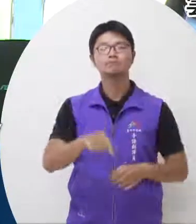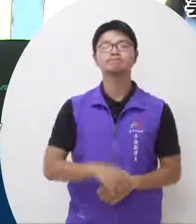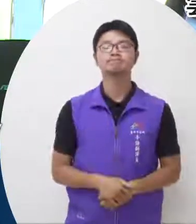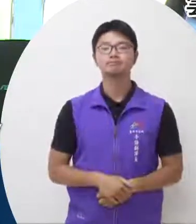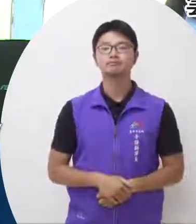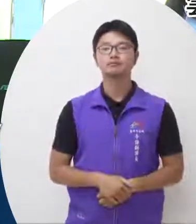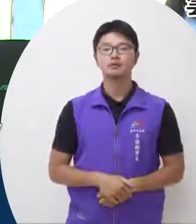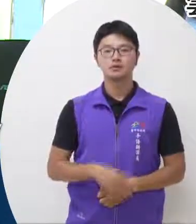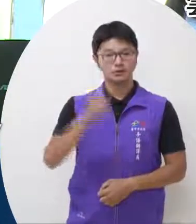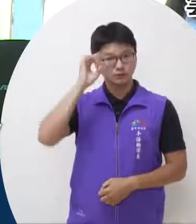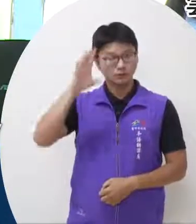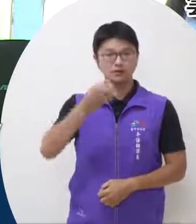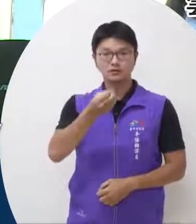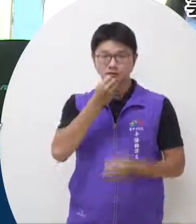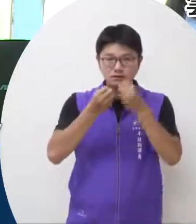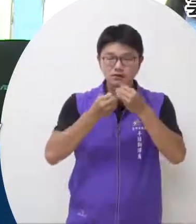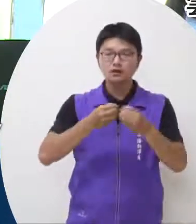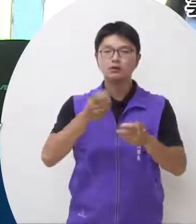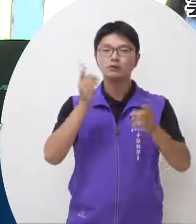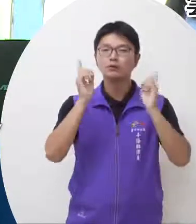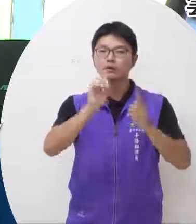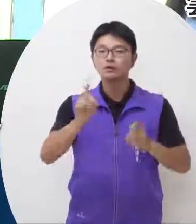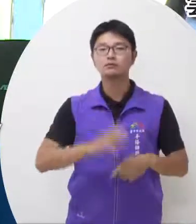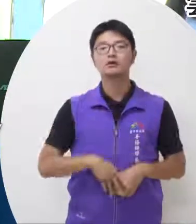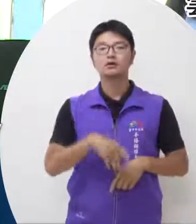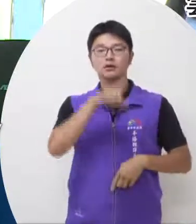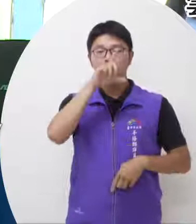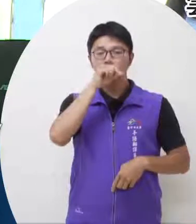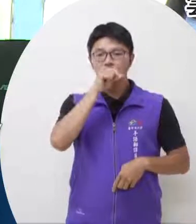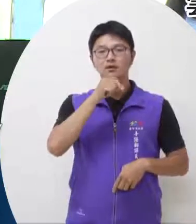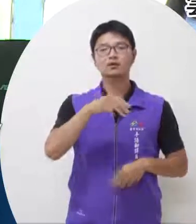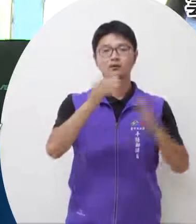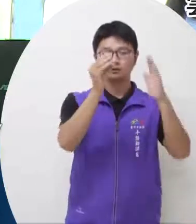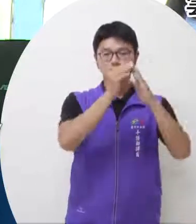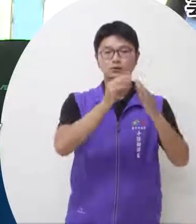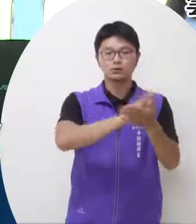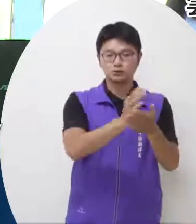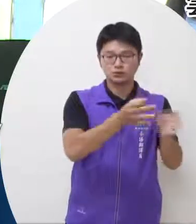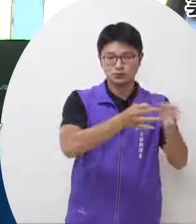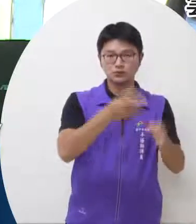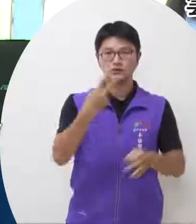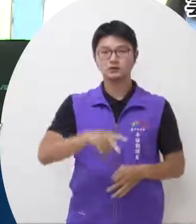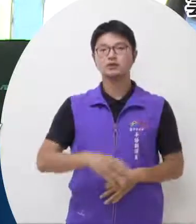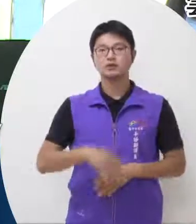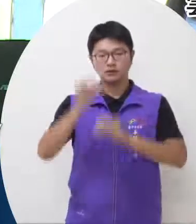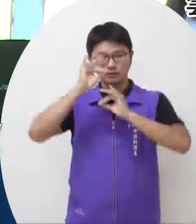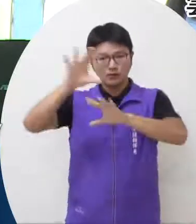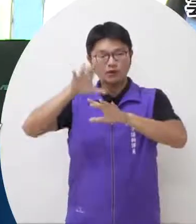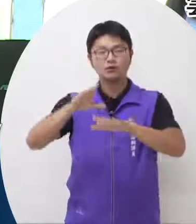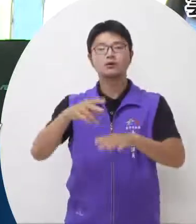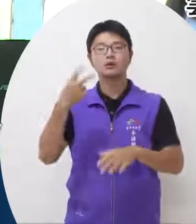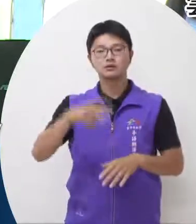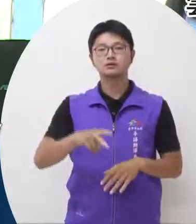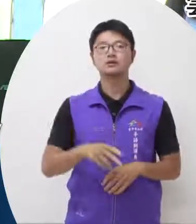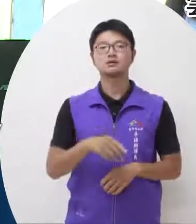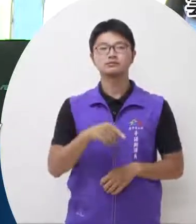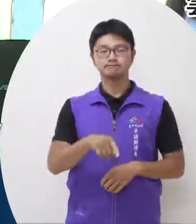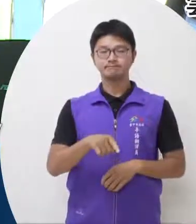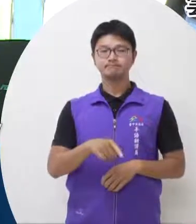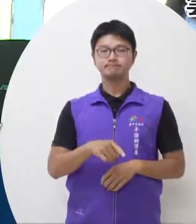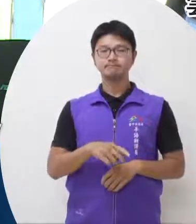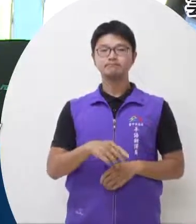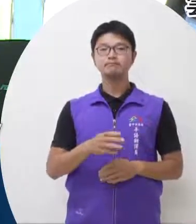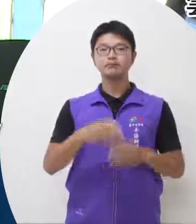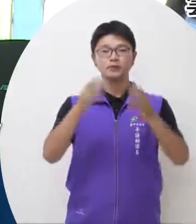那在创意时尚之旅，我们规划的是鸟屋书店、台中国家歌剧院、星光原百商圈、老虎城，那跟秋红谷